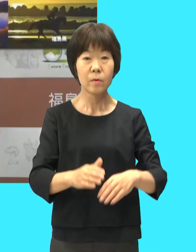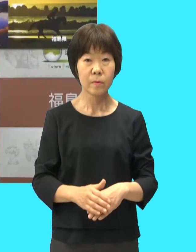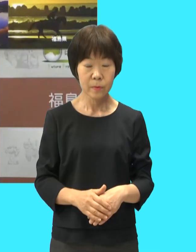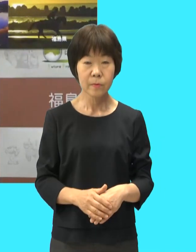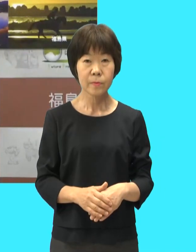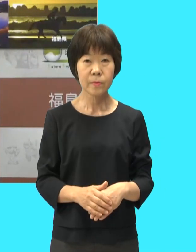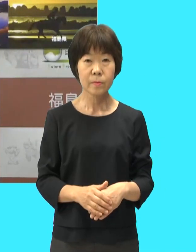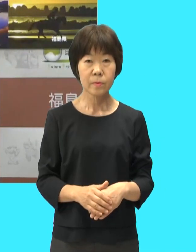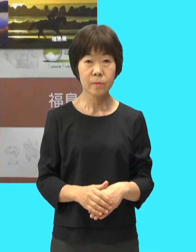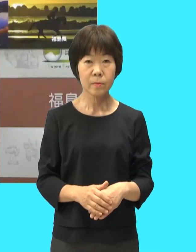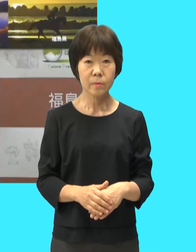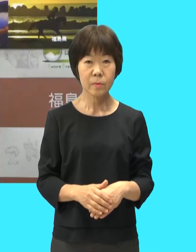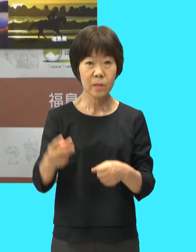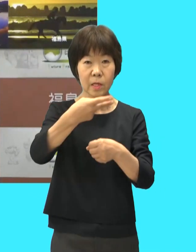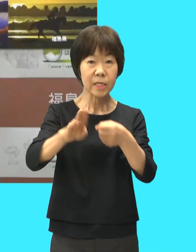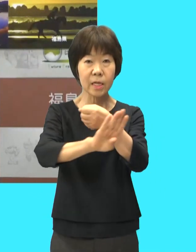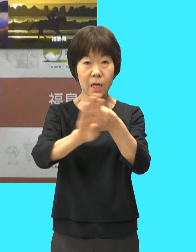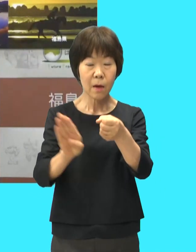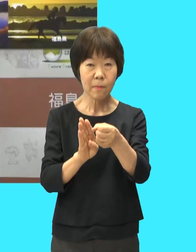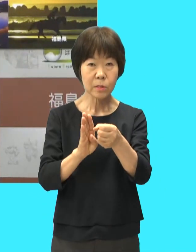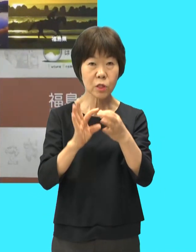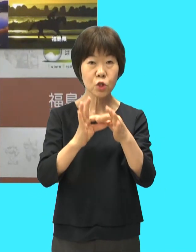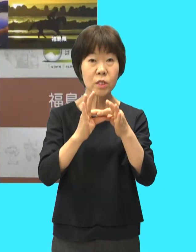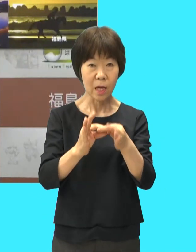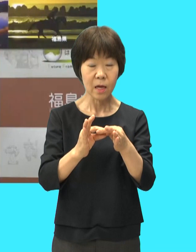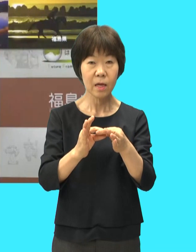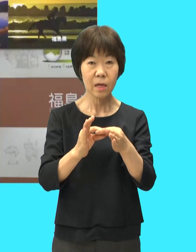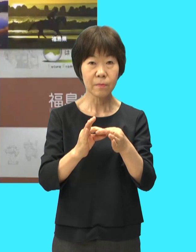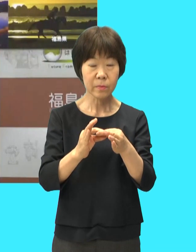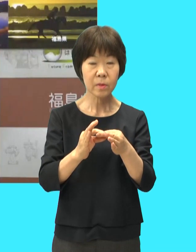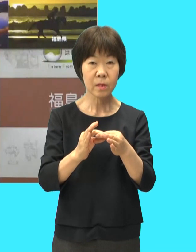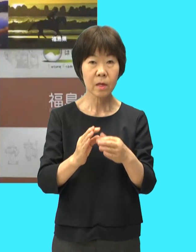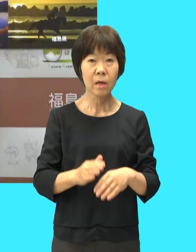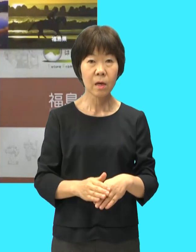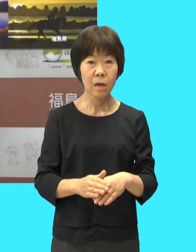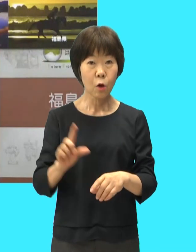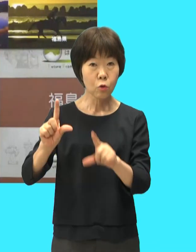お願いしますじゃあもうに原発の話も入ってしまうんですけどそ